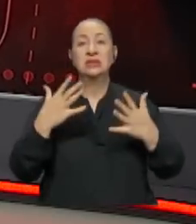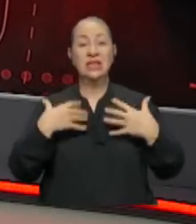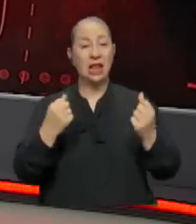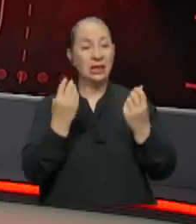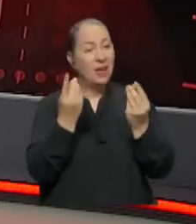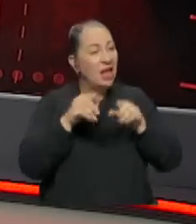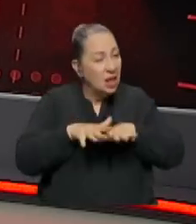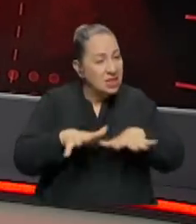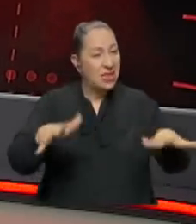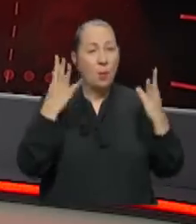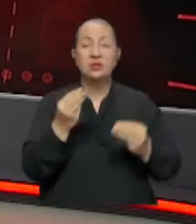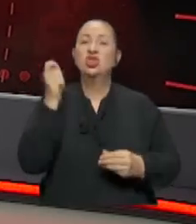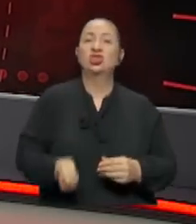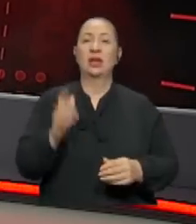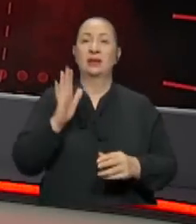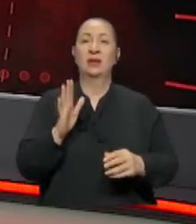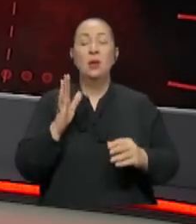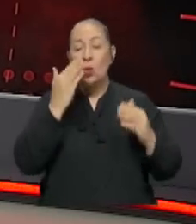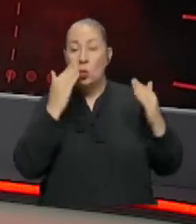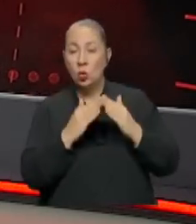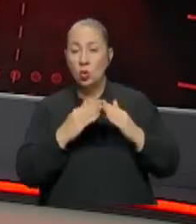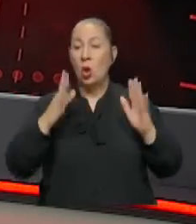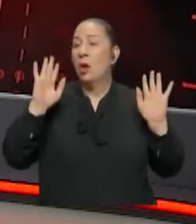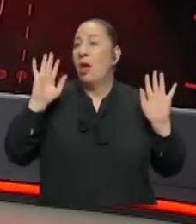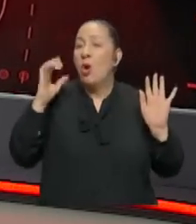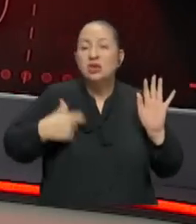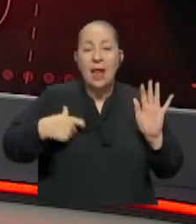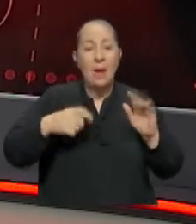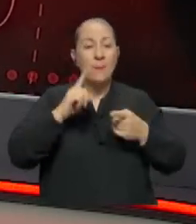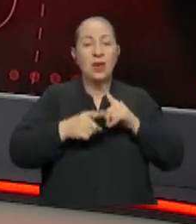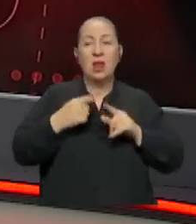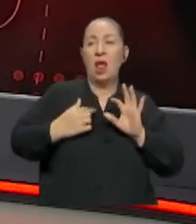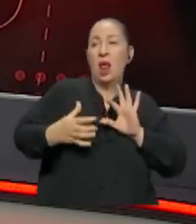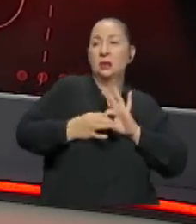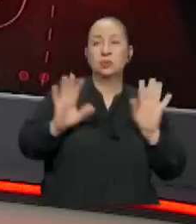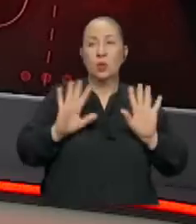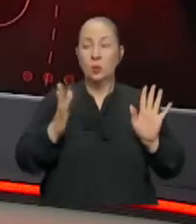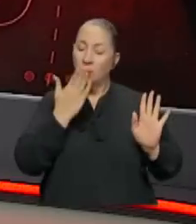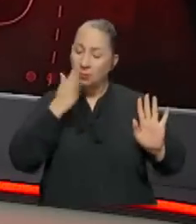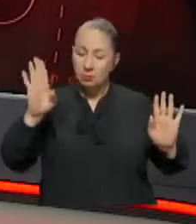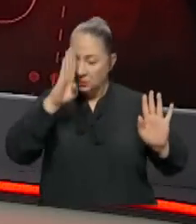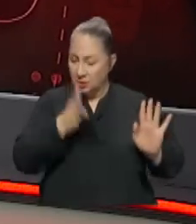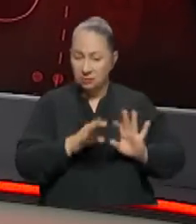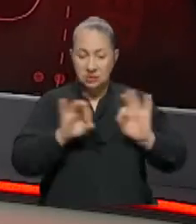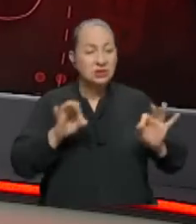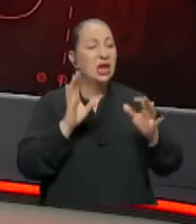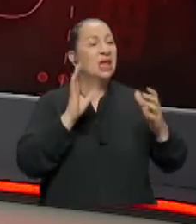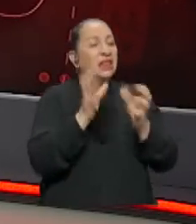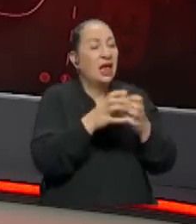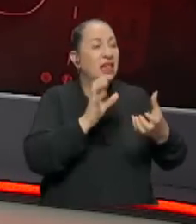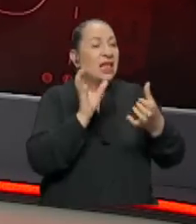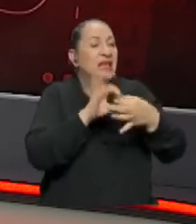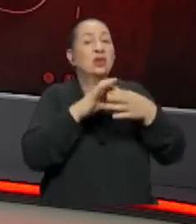yapıya kavuşturulması şart. Liyakatli, özellikle partilerle ilişiği olmayan ve tabii tarikatlarla ilişkisiz